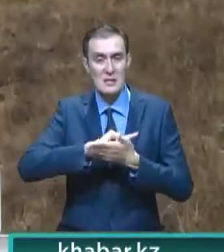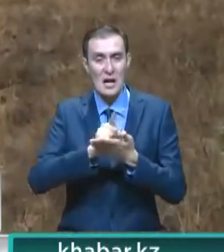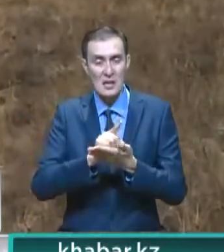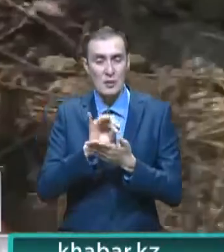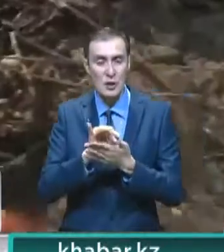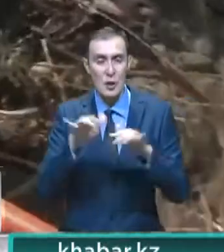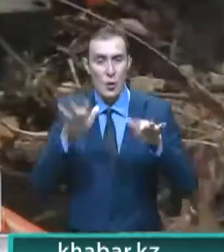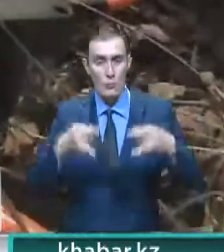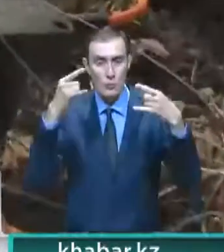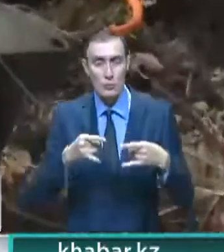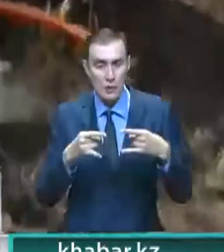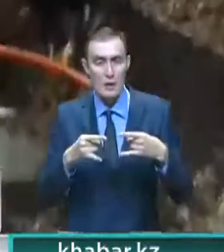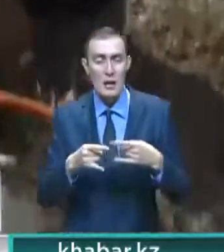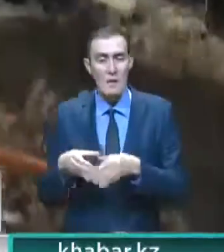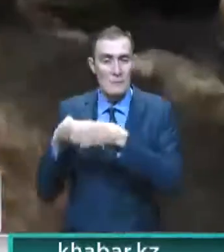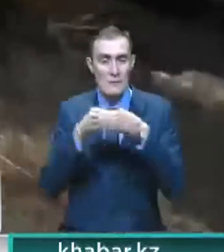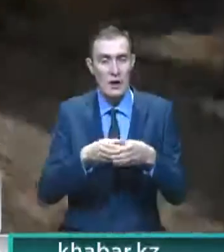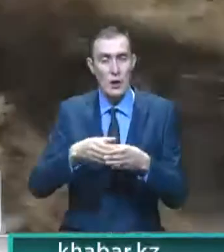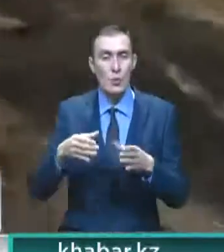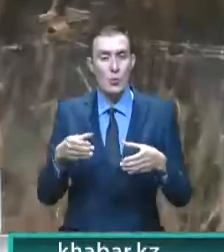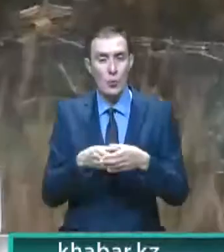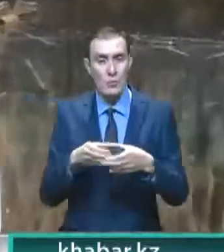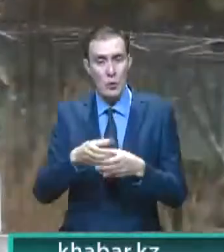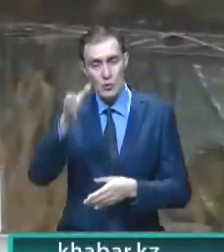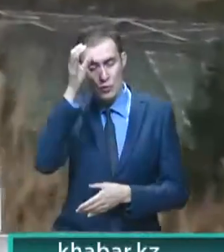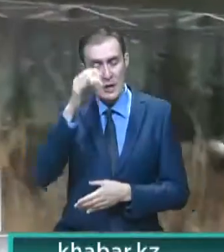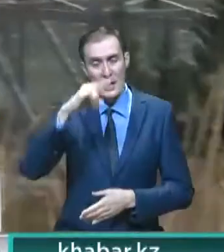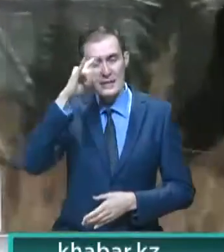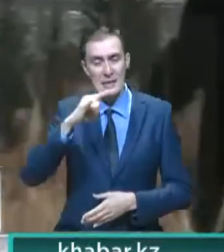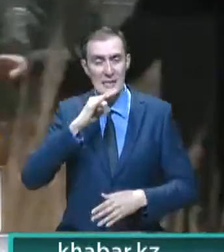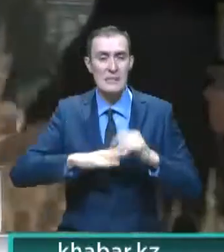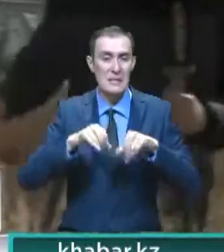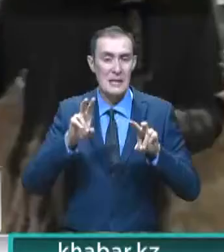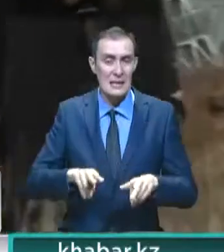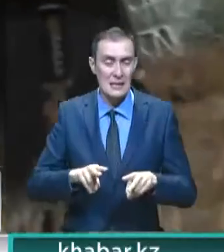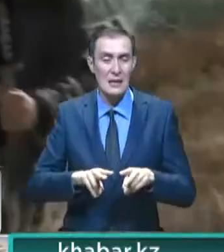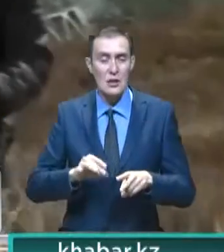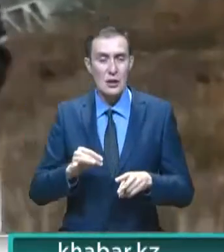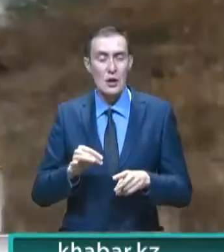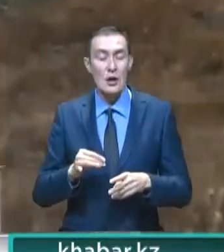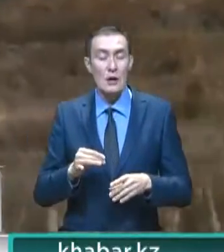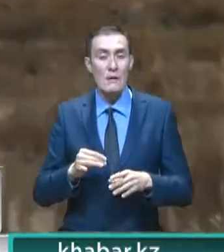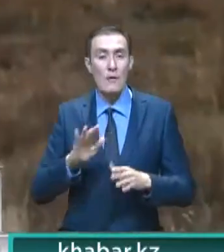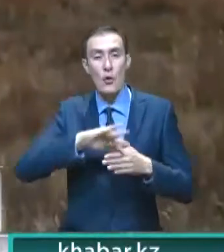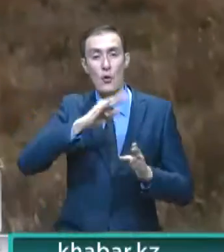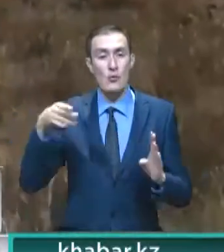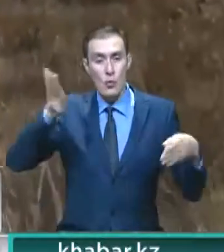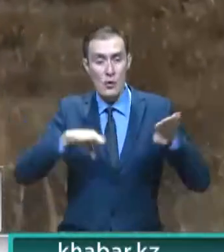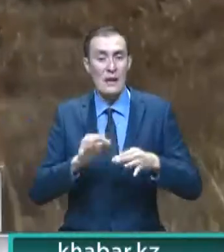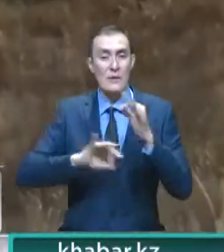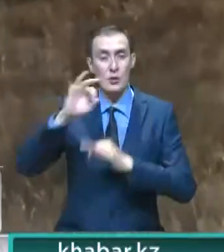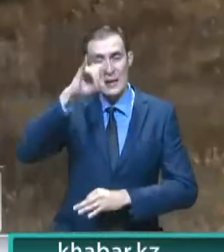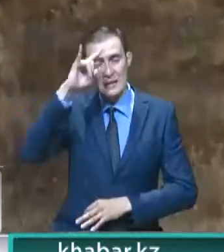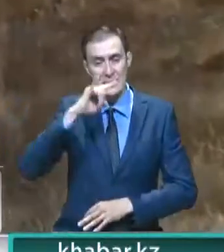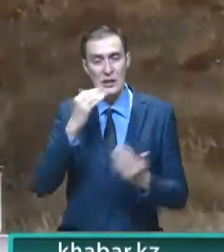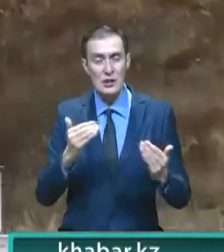и оргтехникой взбирается научно-исследовательская группа. Отечественные ученые покоряют и серьезные возвышенности. На востоке